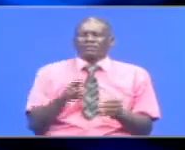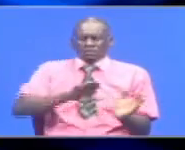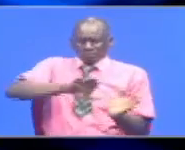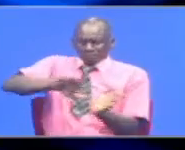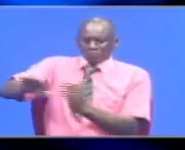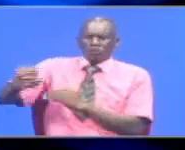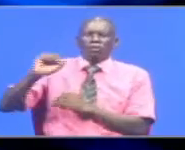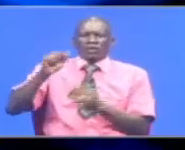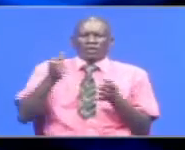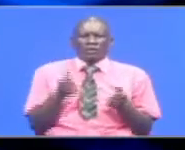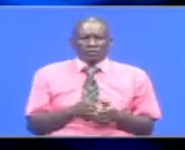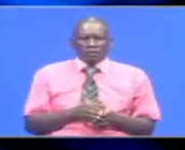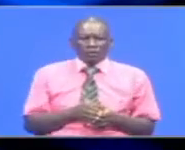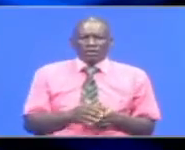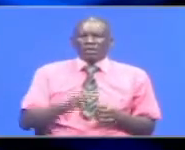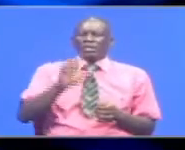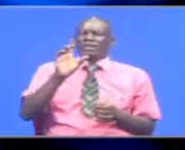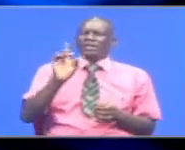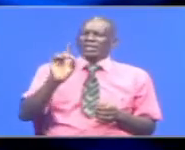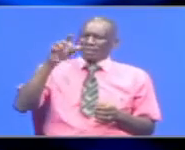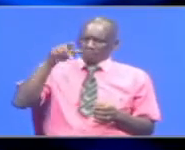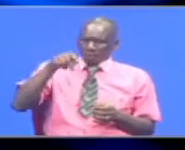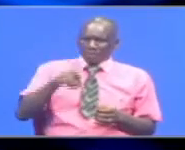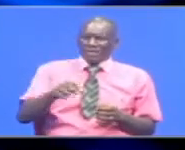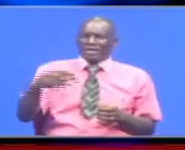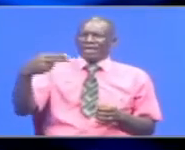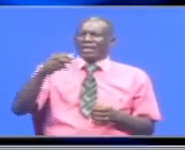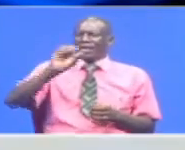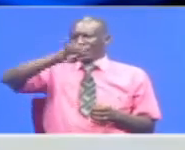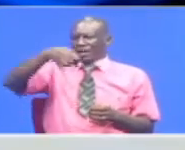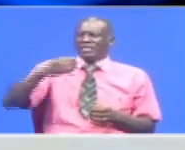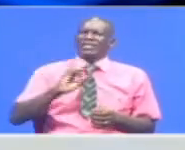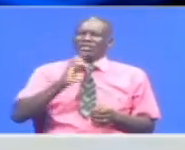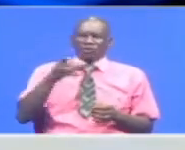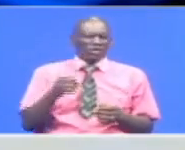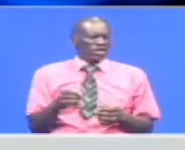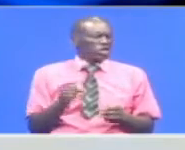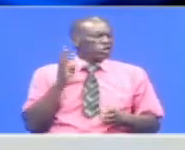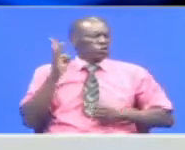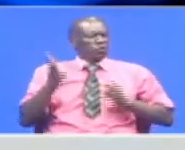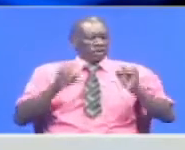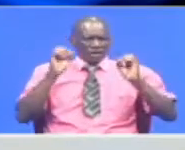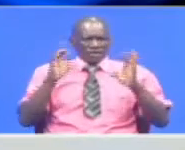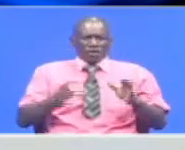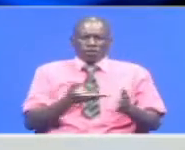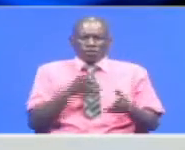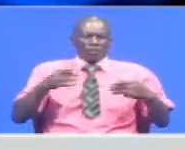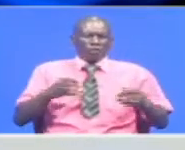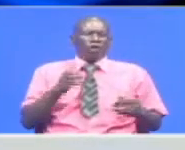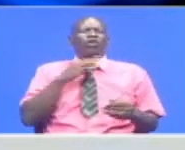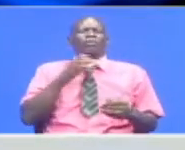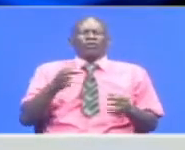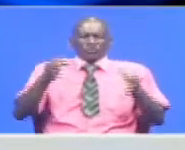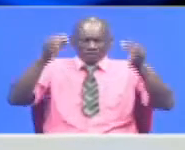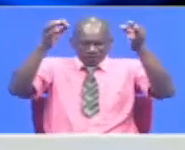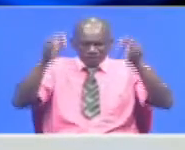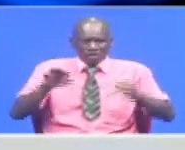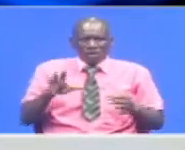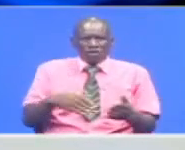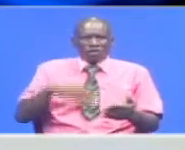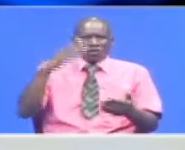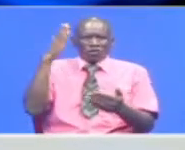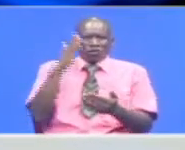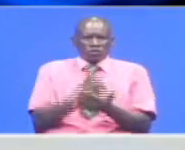Yes, mkurugenzi wa mashtaka ya umma Nurdin Haji anasema hajatikiswa na wanaolalamikia uamuzi wake wa kusitisha kwa muda shughuli